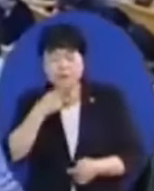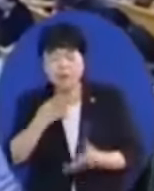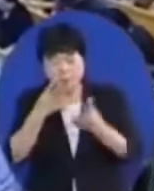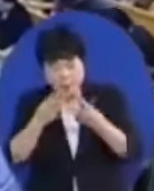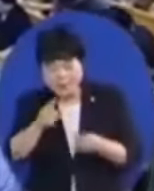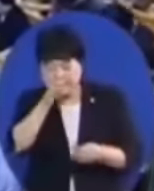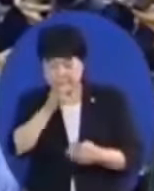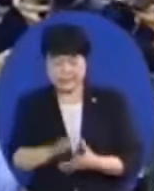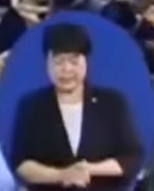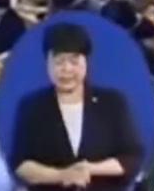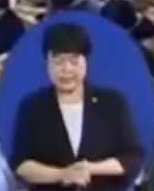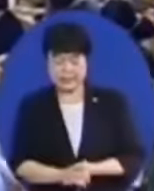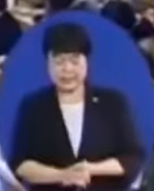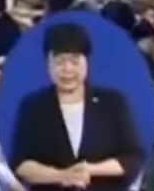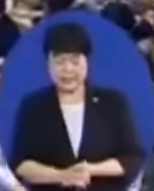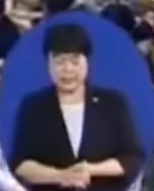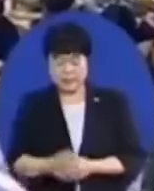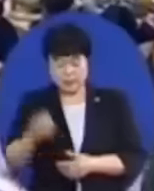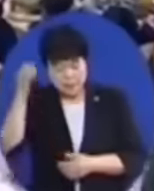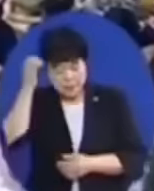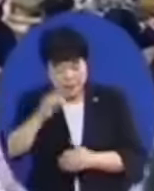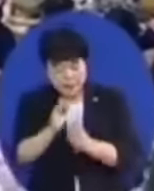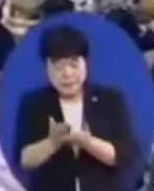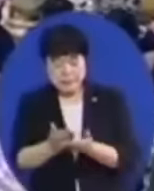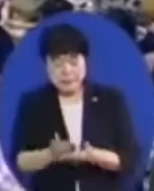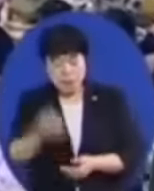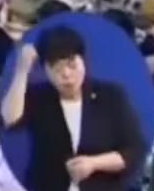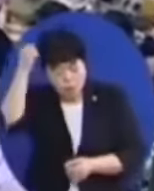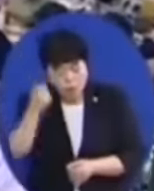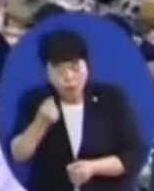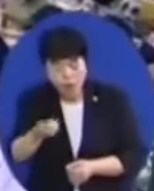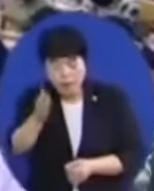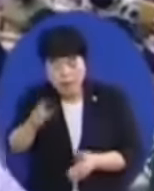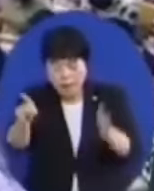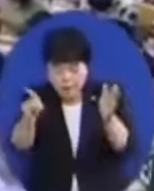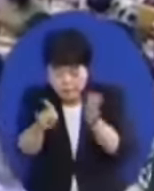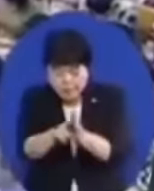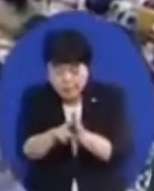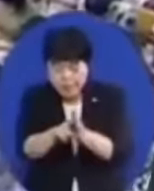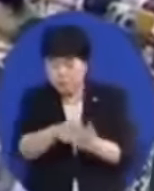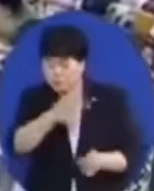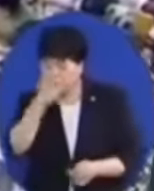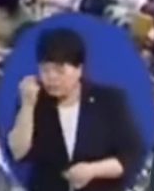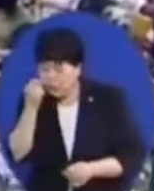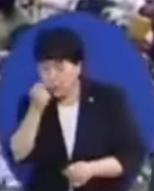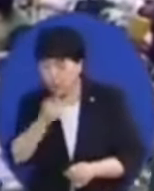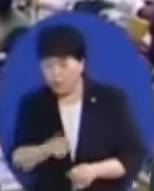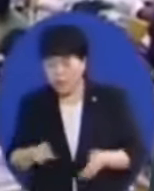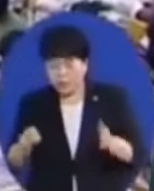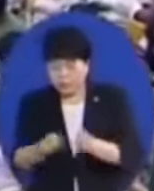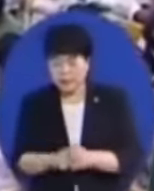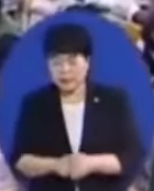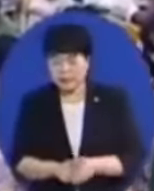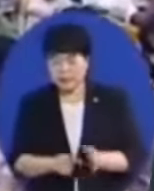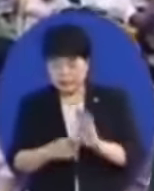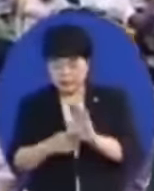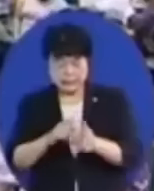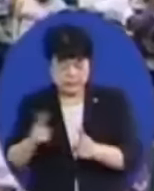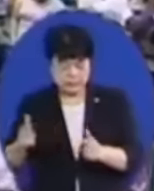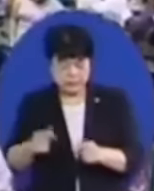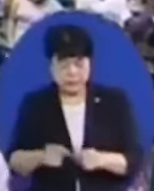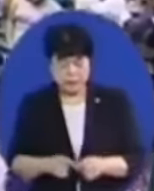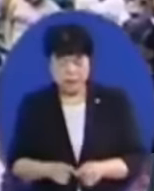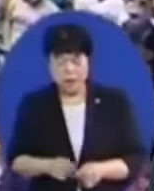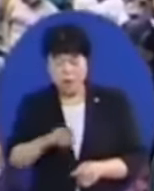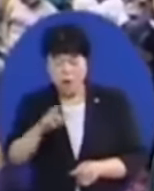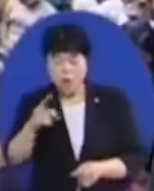굉장히 많습니다. 굉장히 성경을 둘둘 외우면서도 믿음의 생활을 하지 않고 믿음의 역사가 일어나지 않은 사람이 많습니다.